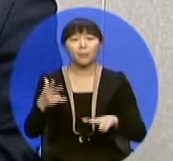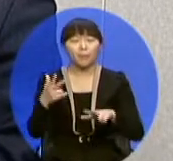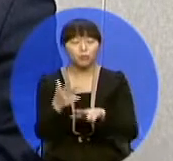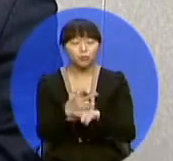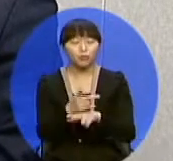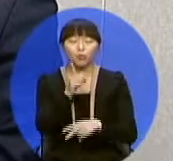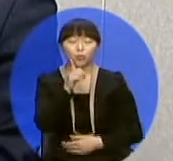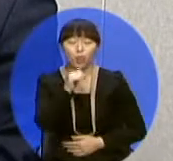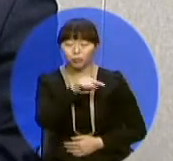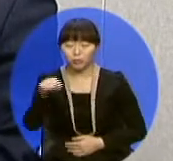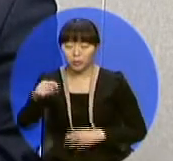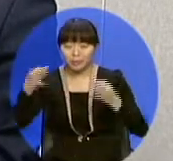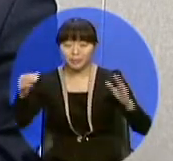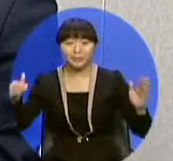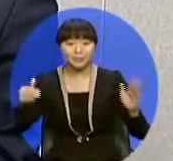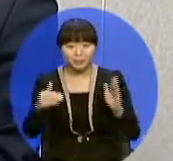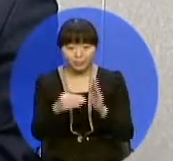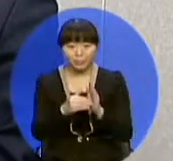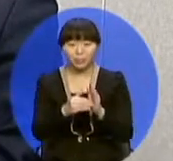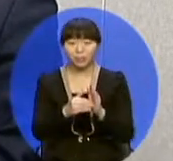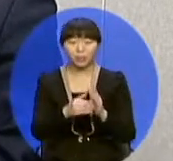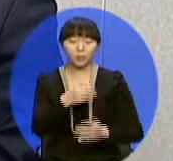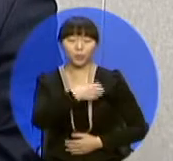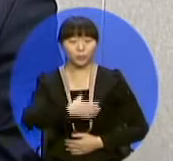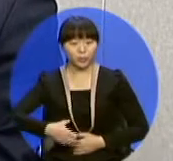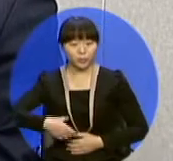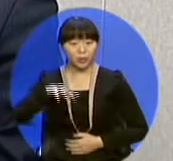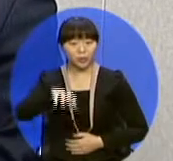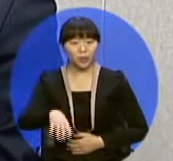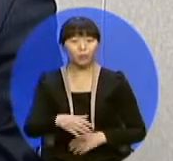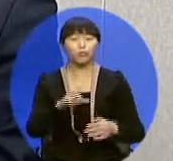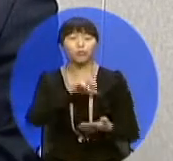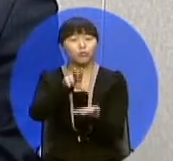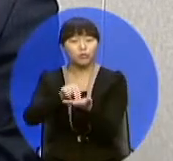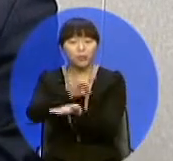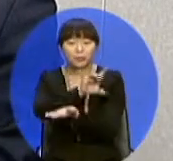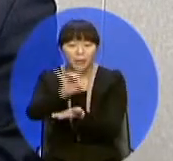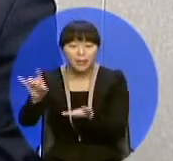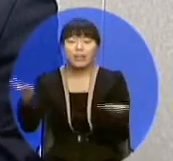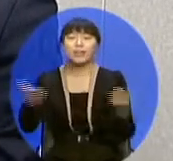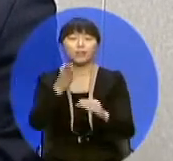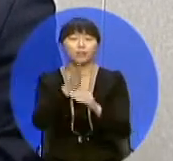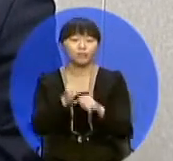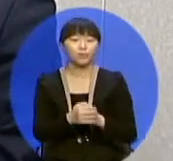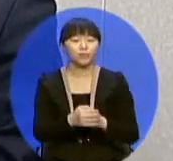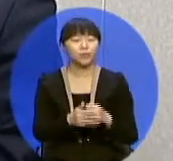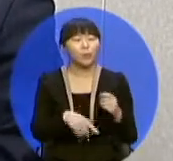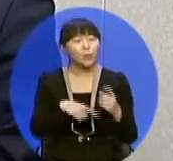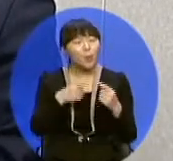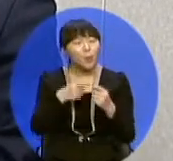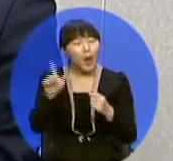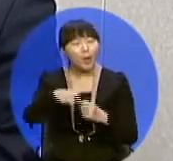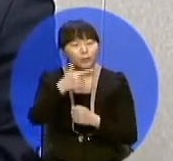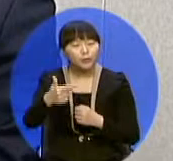매주 월요일부터 금요일까지 동주민센터에서 테마별 일들을 합니다. 첫째는